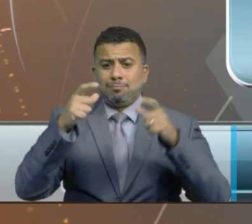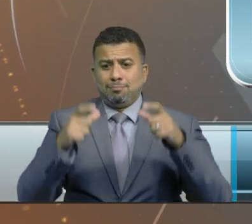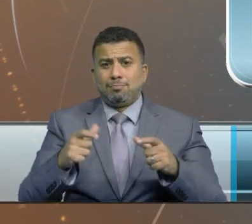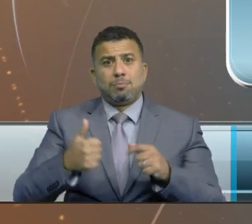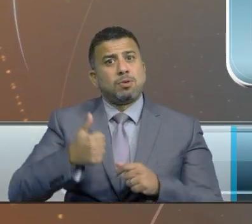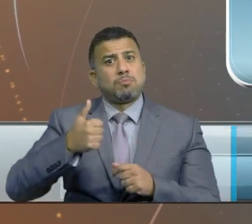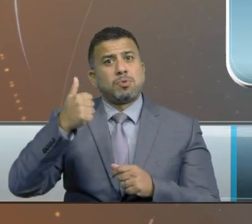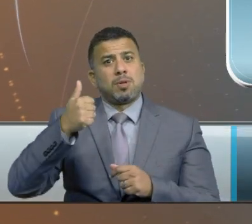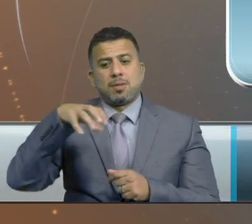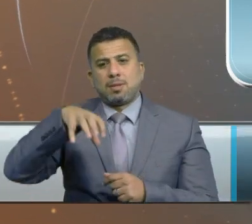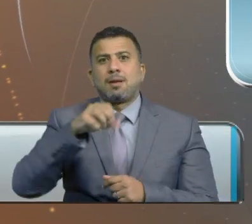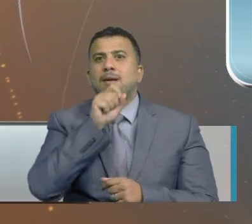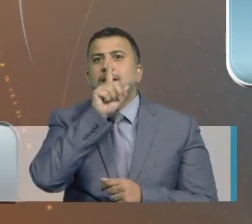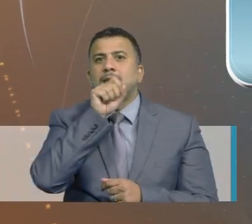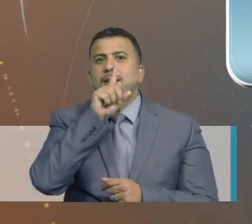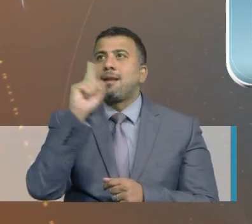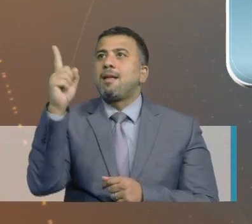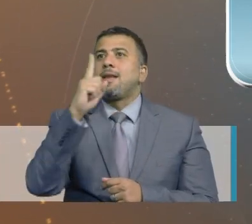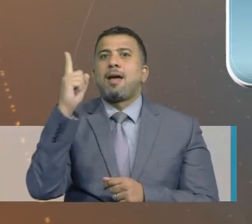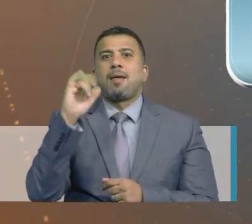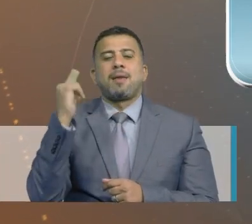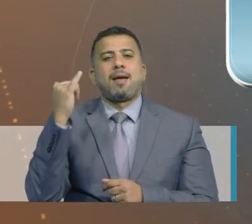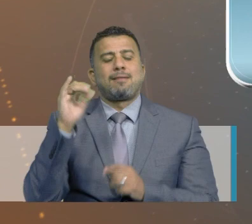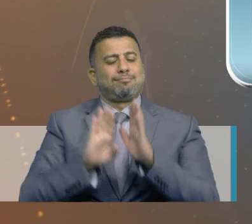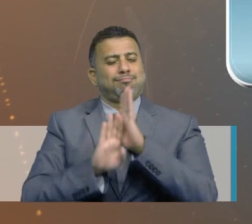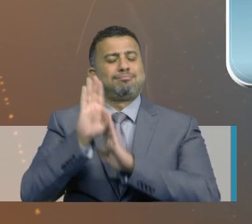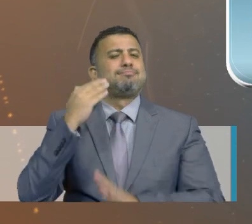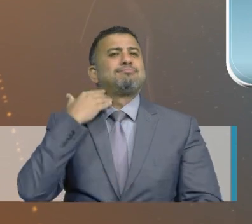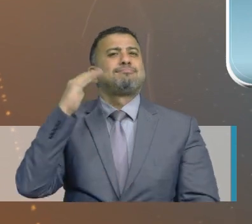انجازا كبيرا لدوله قطر والعالم العربي